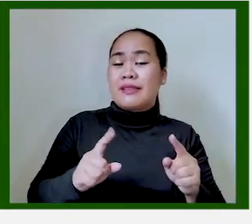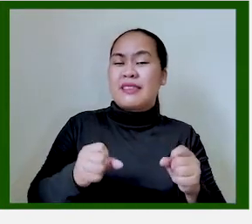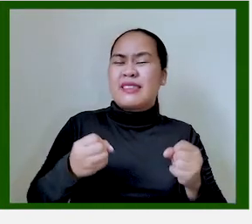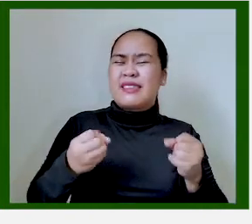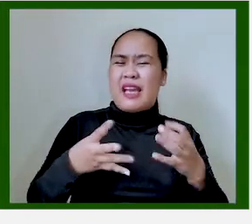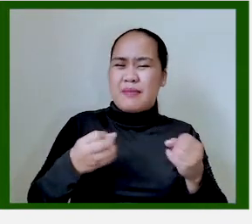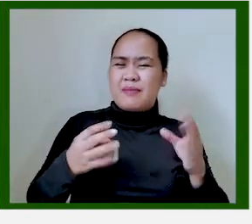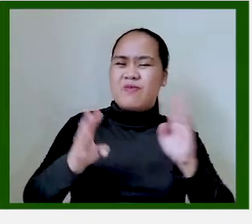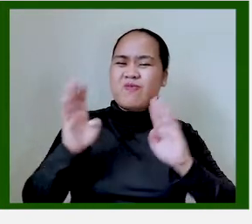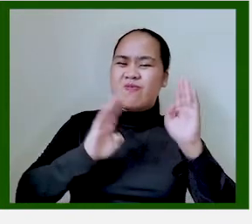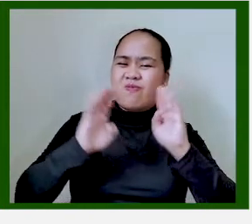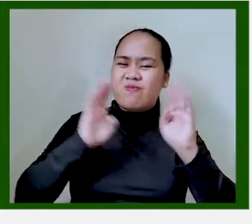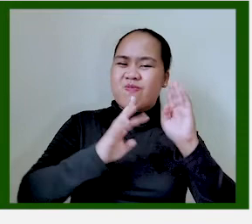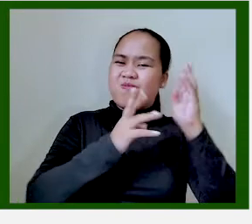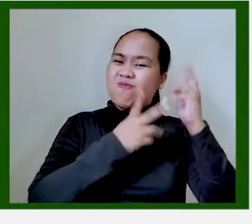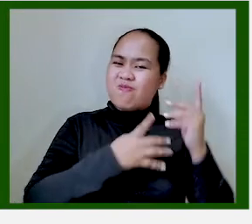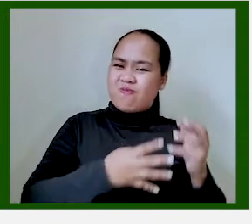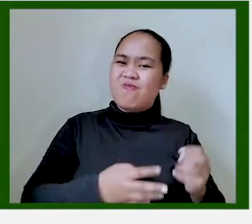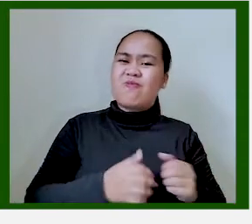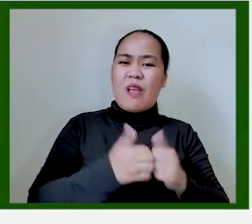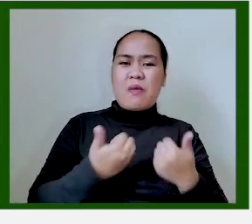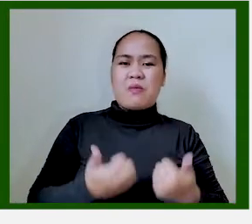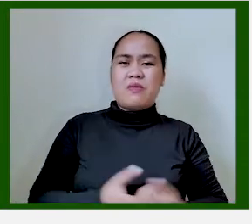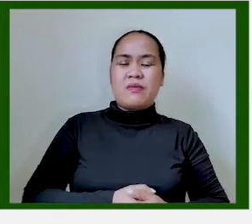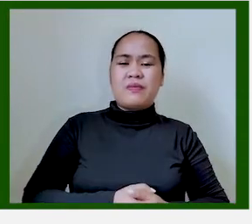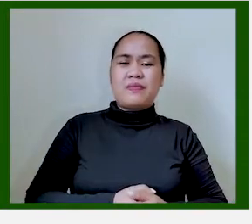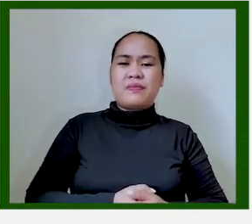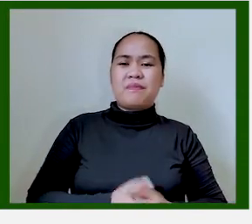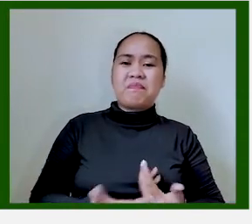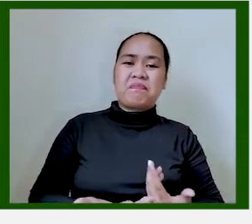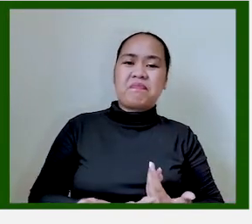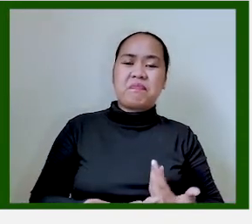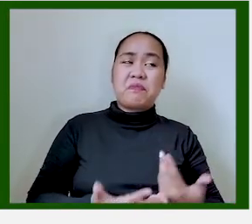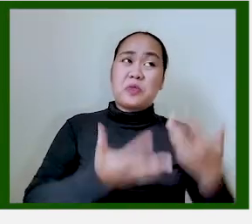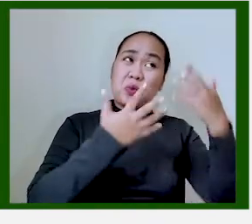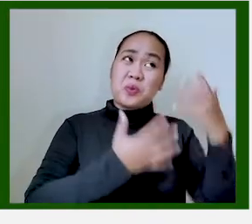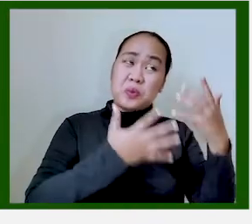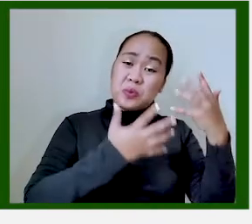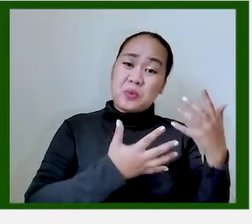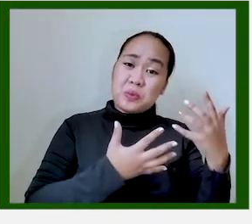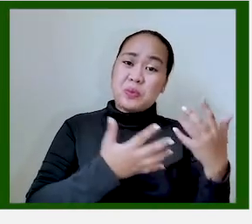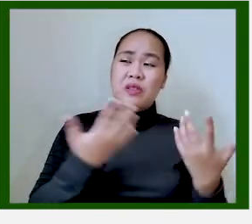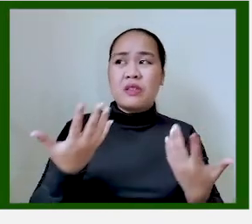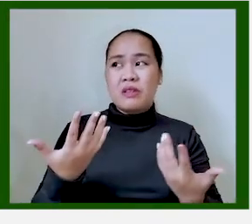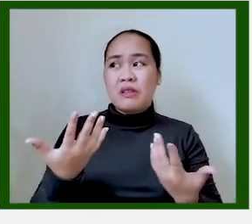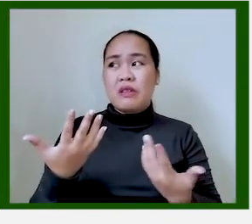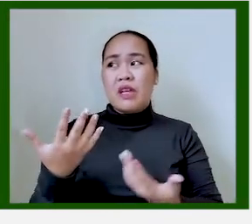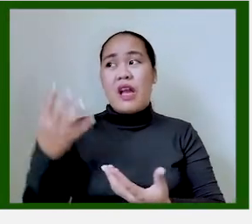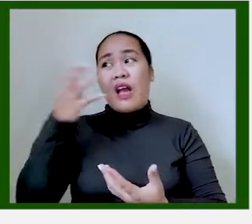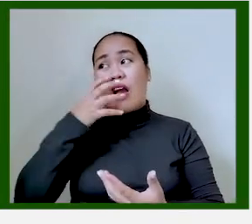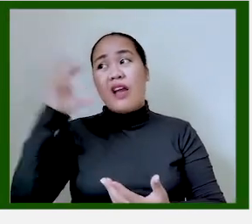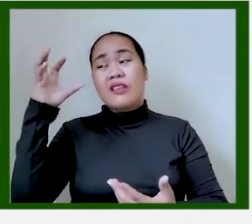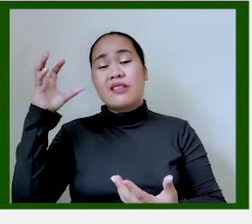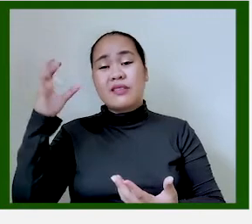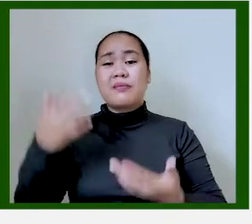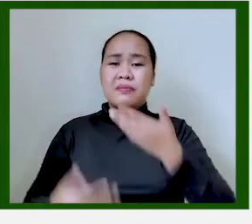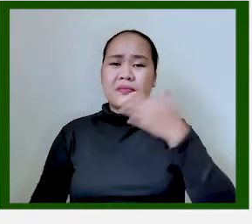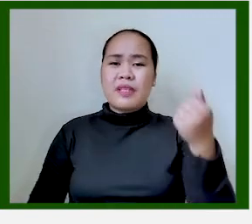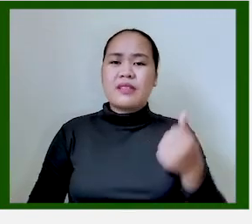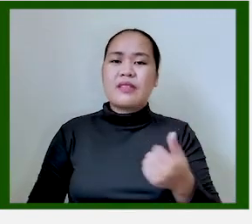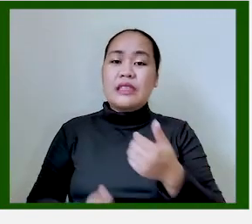no, regardless umulan man o umaraw, since may stay home order, let's just cooperate, mga